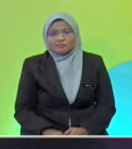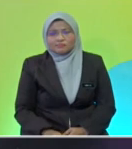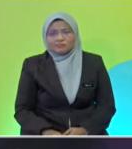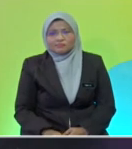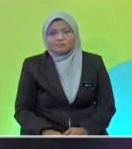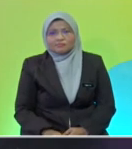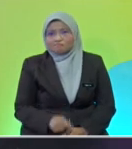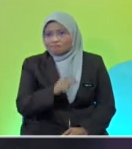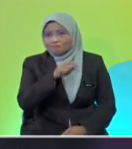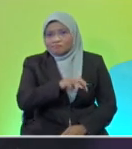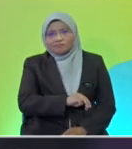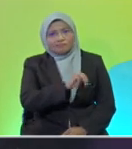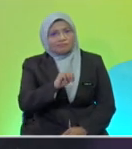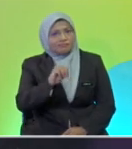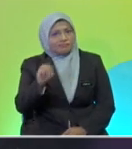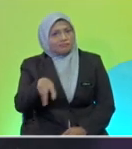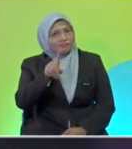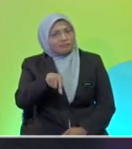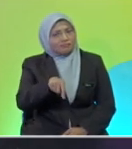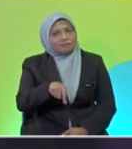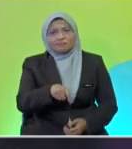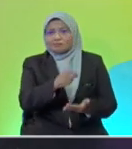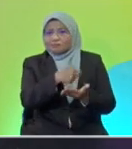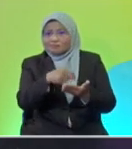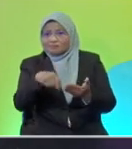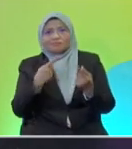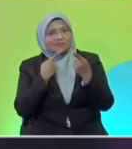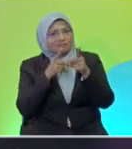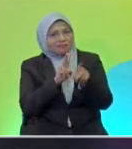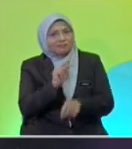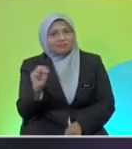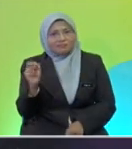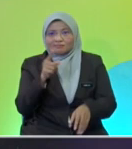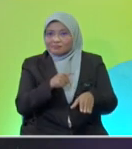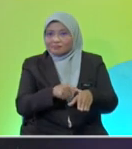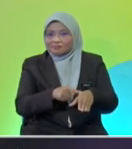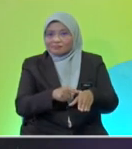berdasarkan kaidah yang sudah ditunjukkan tadi di belakang betul